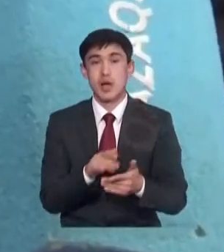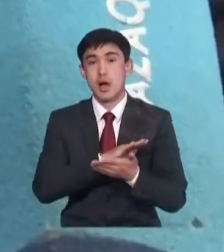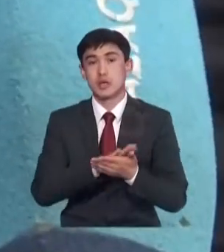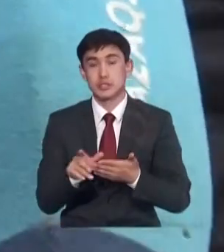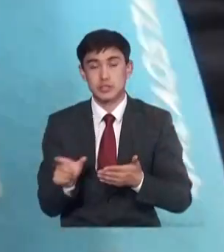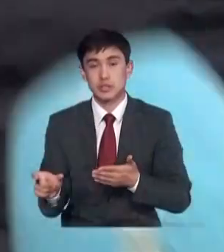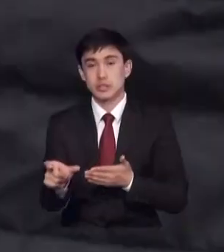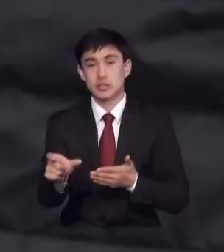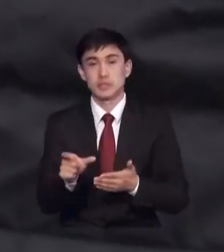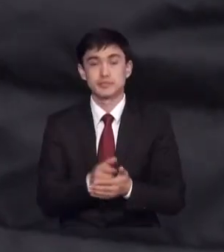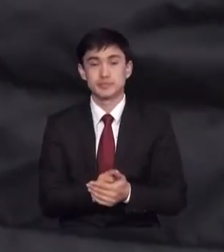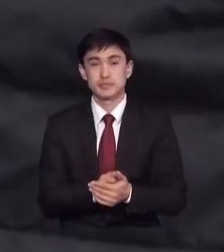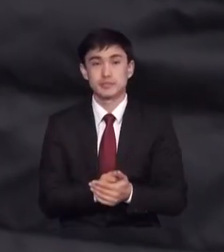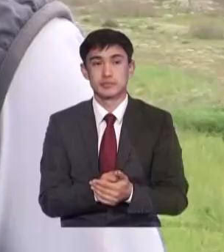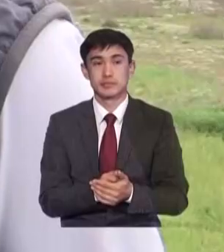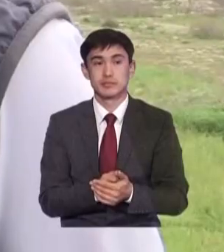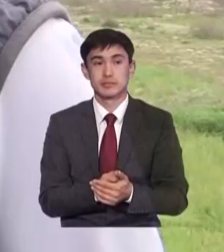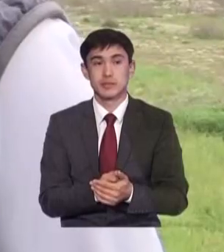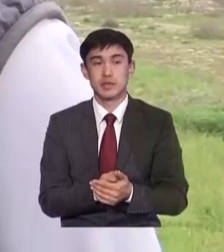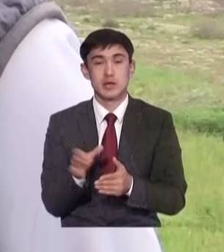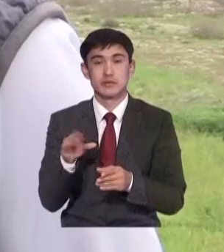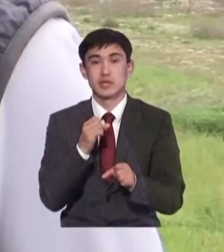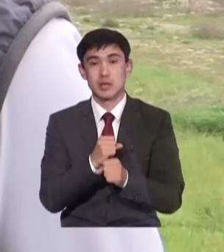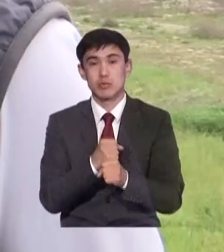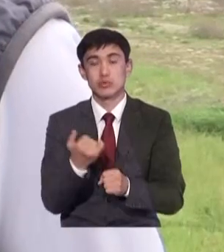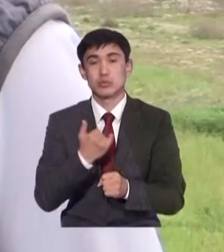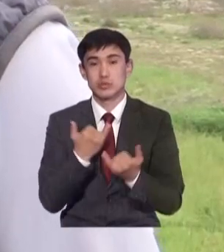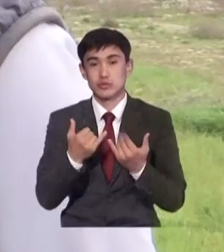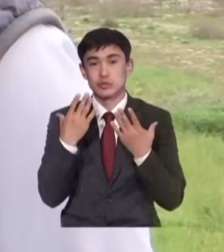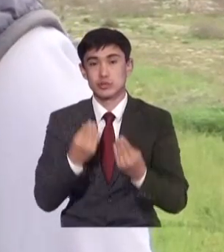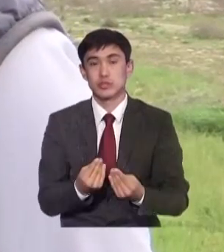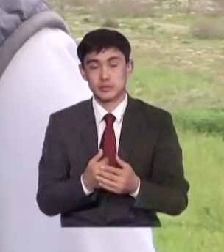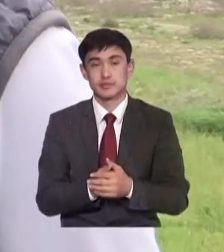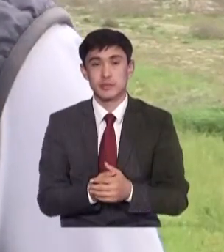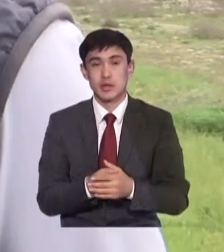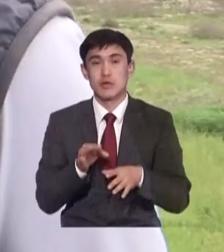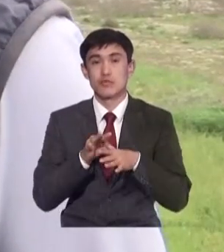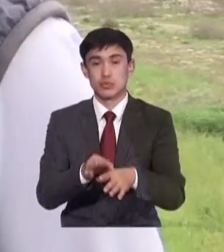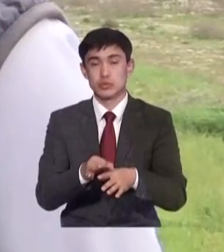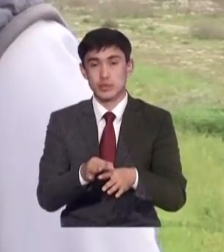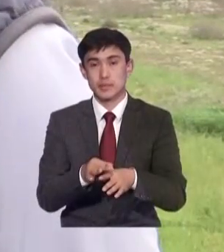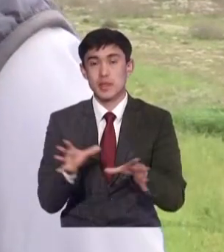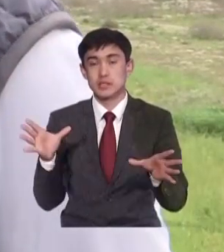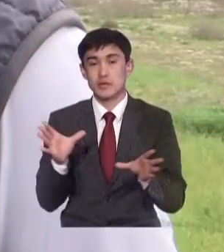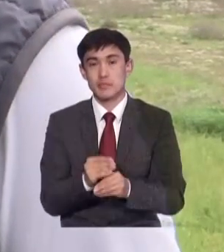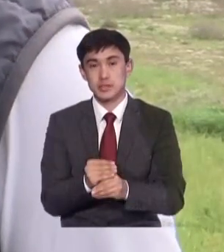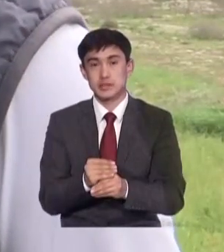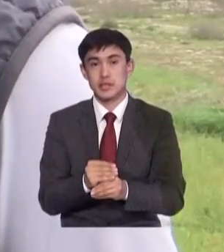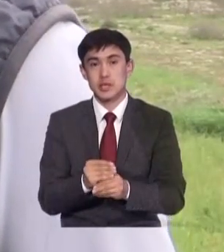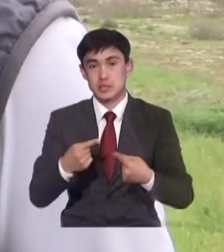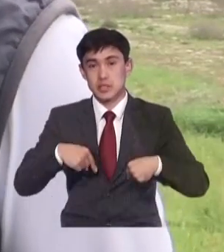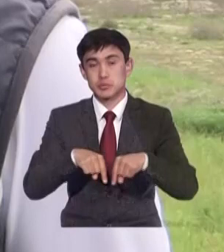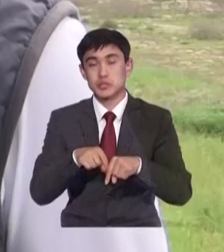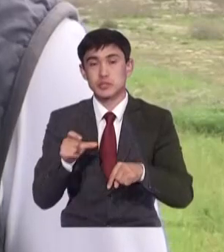очистка, русло рек. Все эти работы у нас на сегодняшний день ведутся совместно с